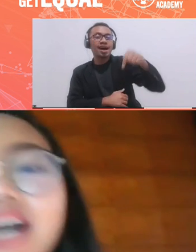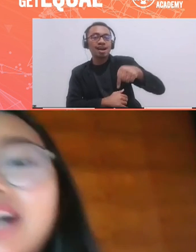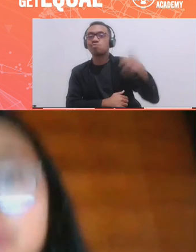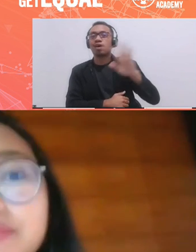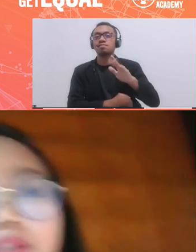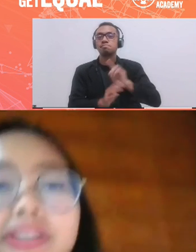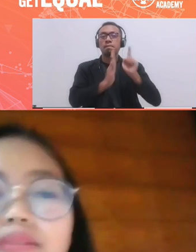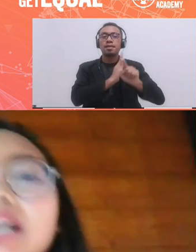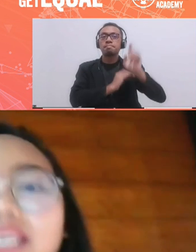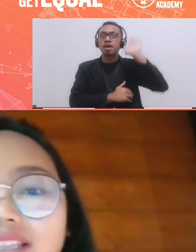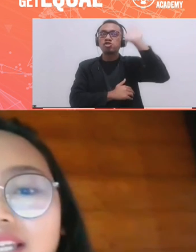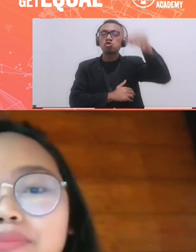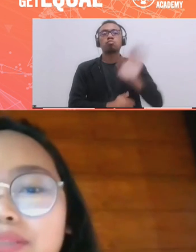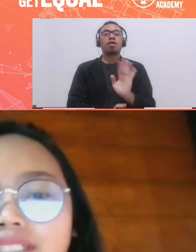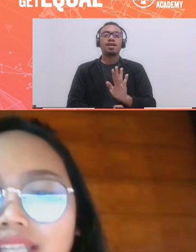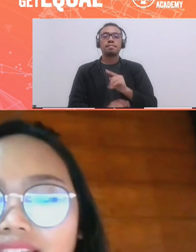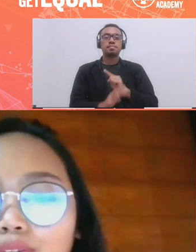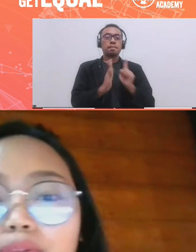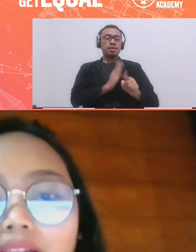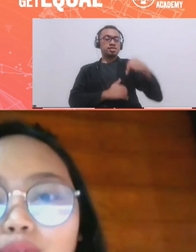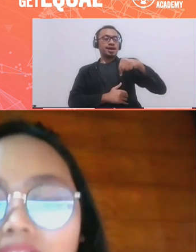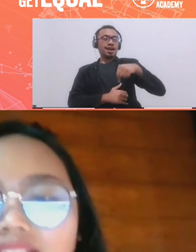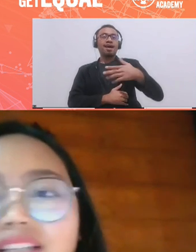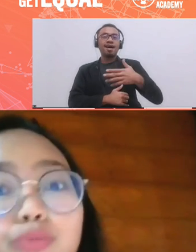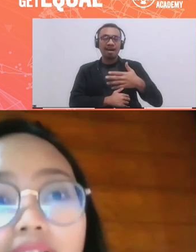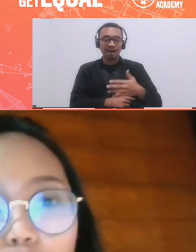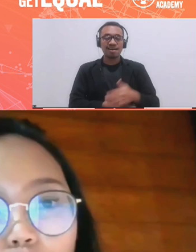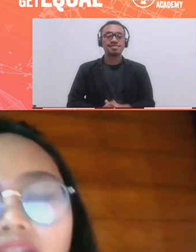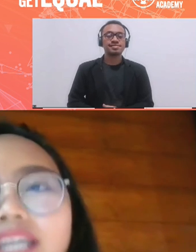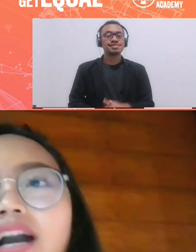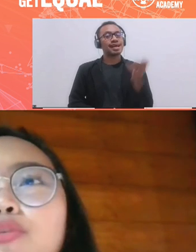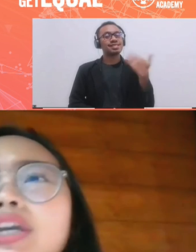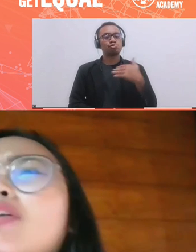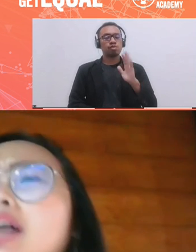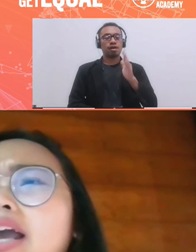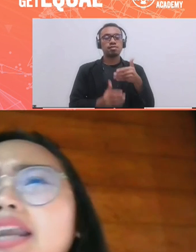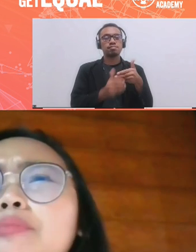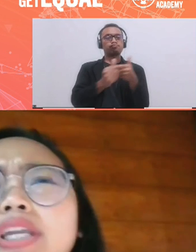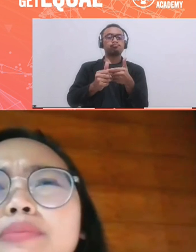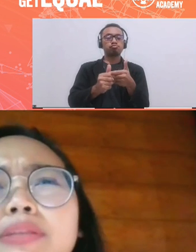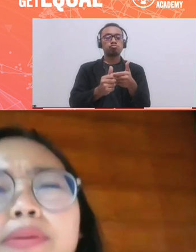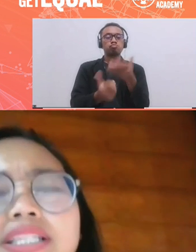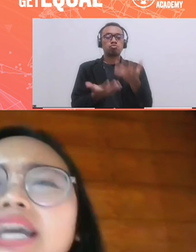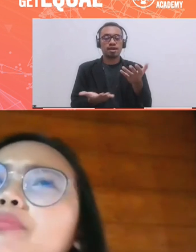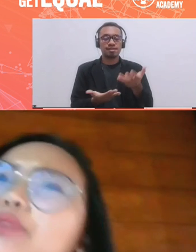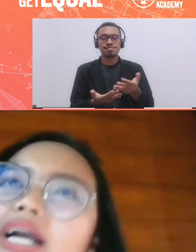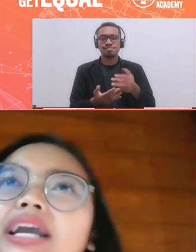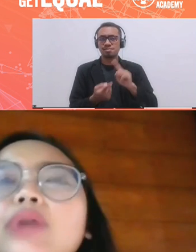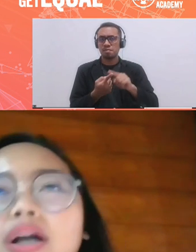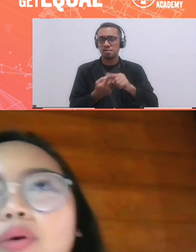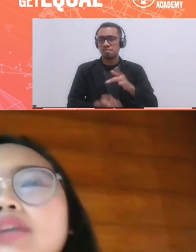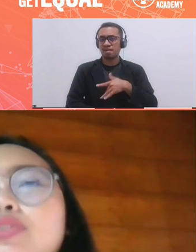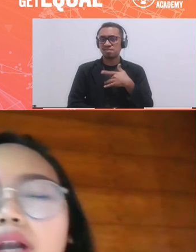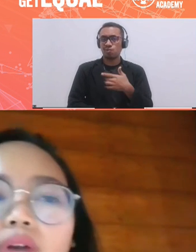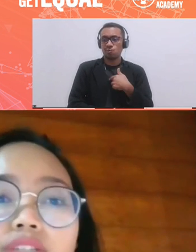leaders, dimana teman-teman tadi ngelit diri teman-teman sendiri untuk melakukan sesuatu yang mungkin orang lain, mungkin teman-teman merasa kayak punya gak ya